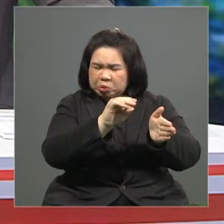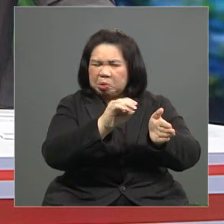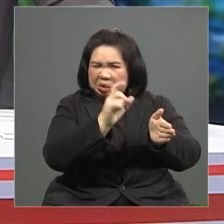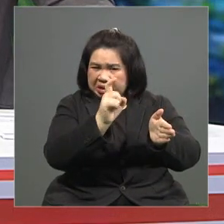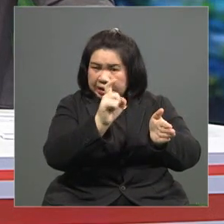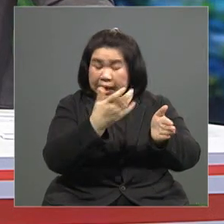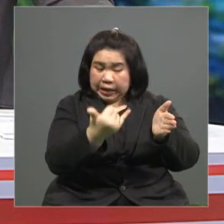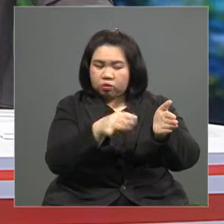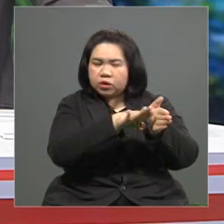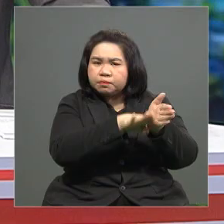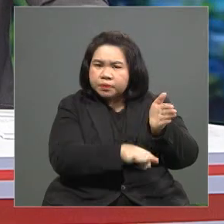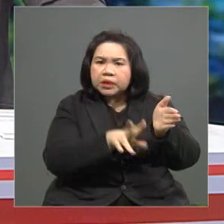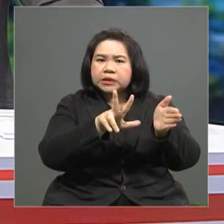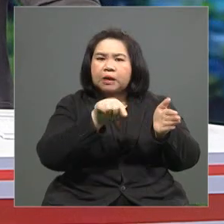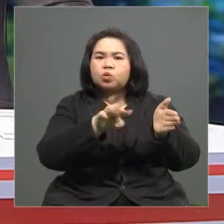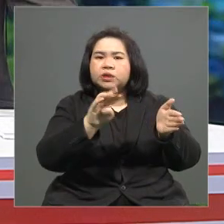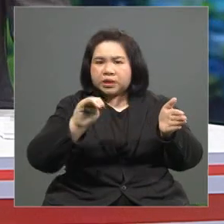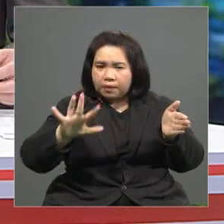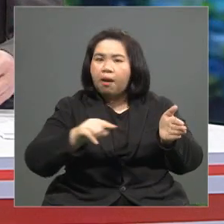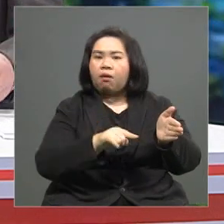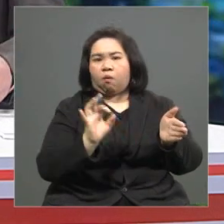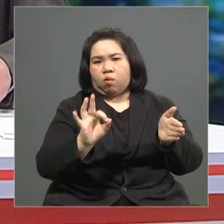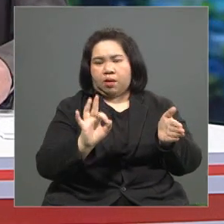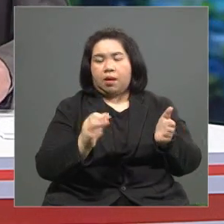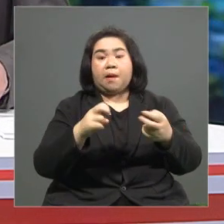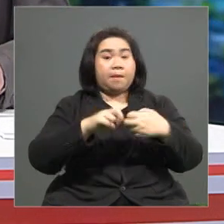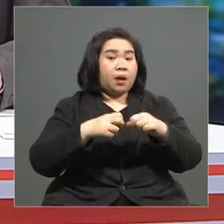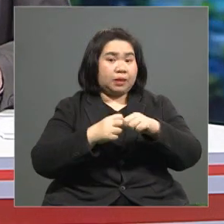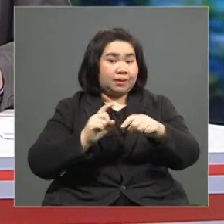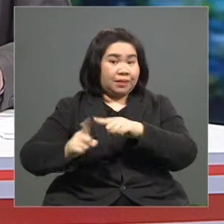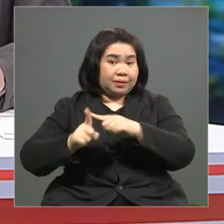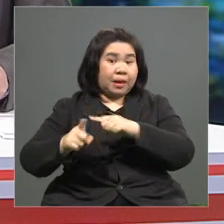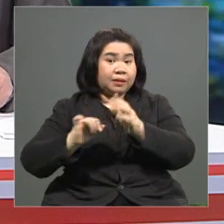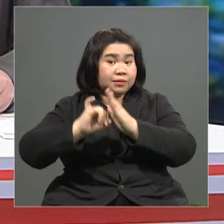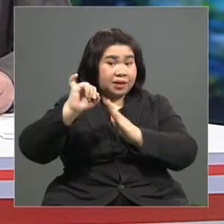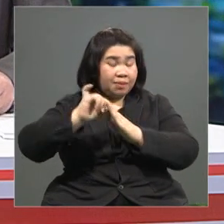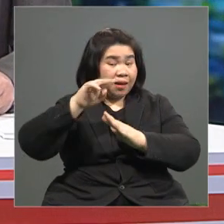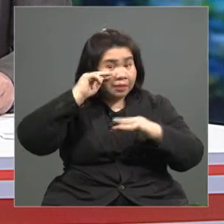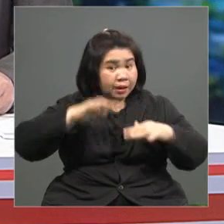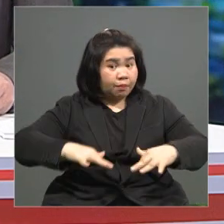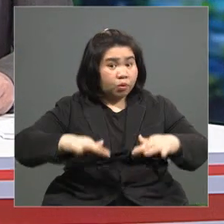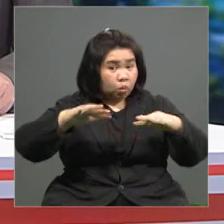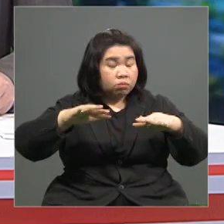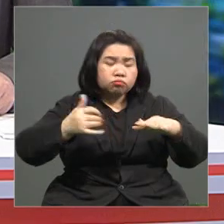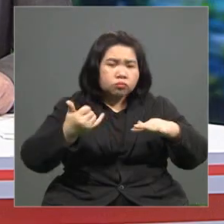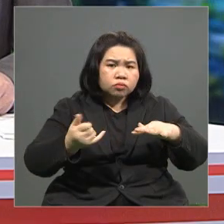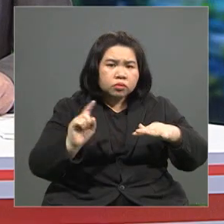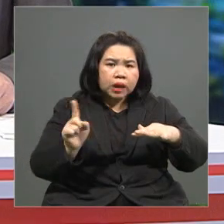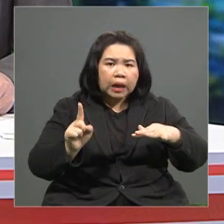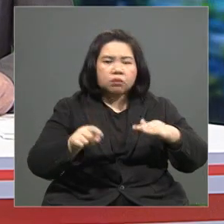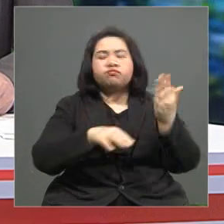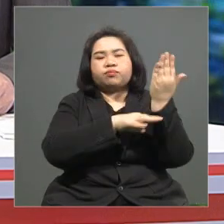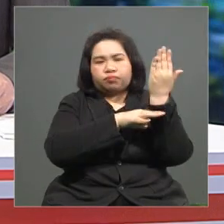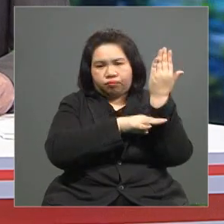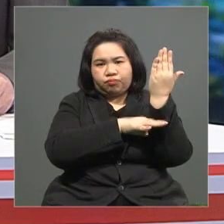45ซมเนี่ยนะครับทําให้สถานการณ์อุทกภัยในพื้นที่เชียงใหม่ในภาพรวมณขณะนี้ระดับน้ําลดล